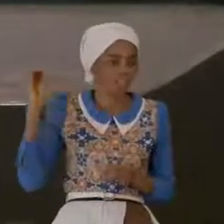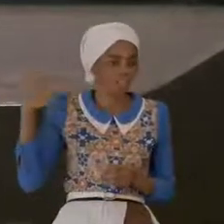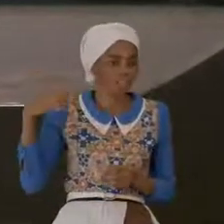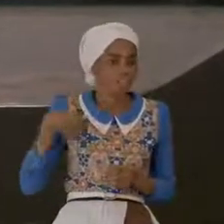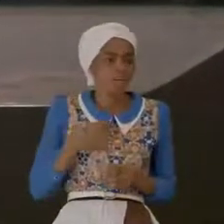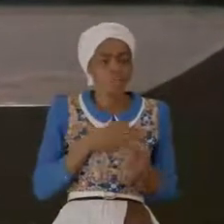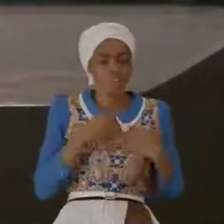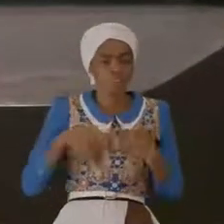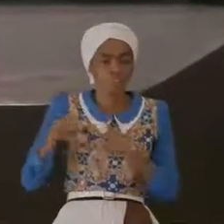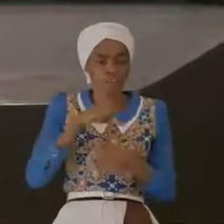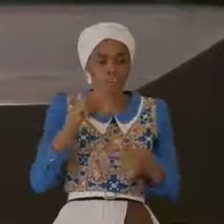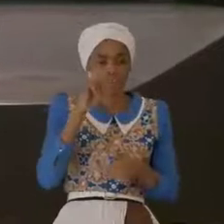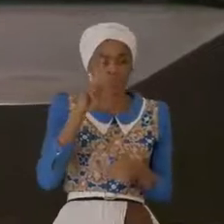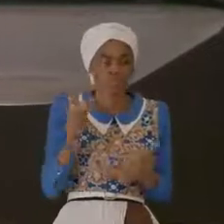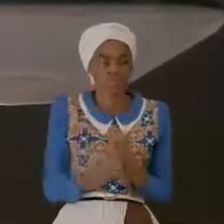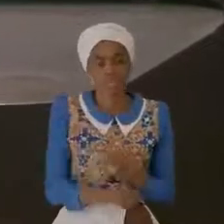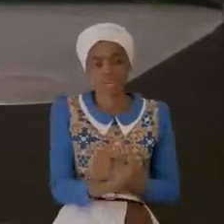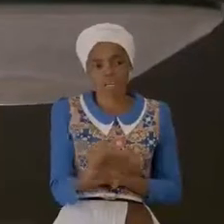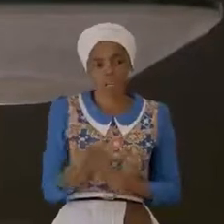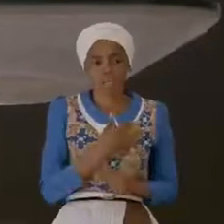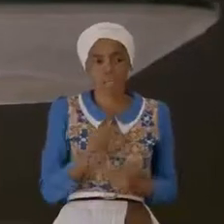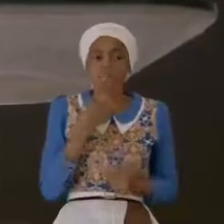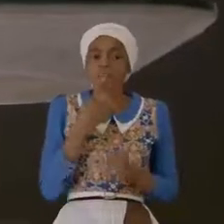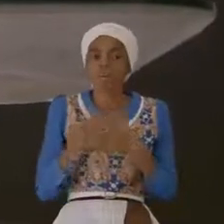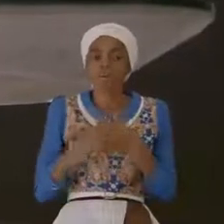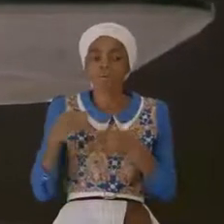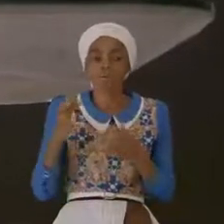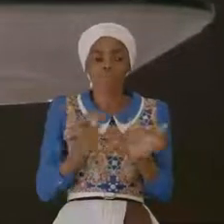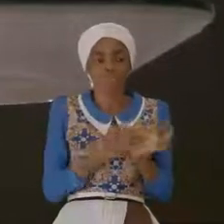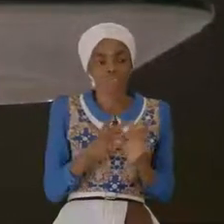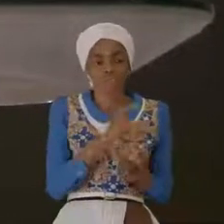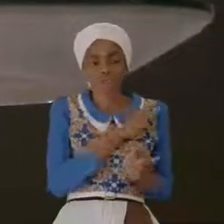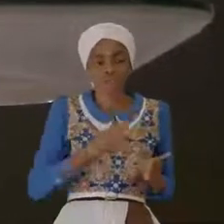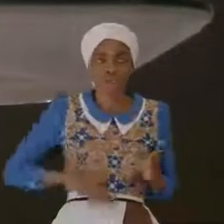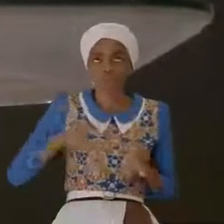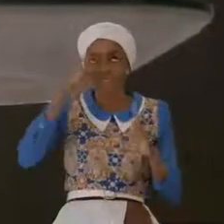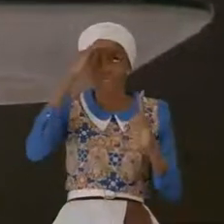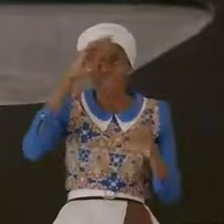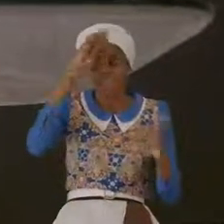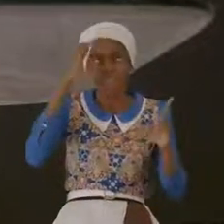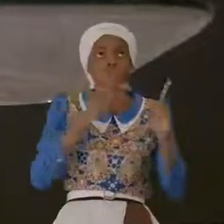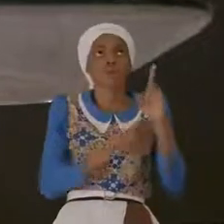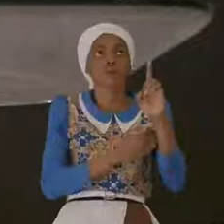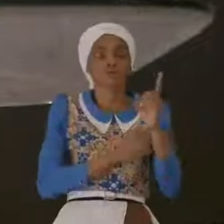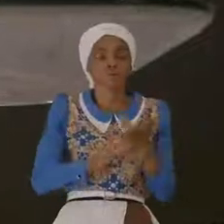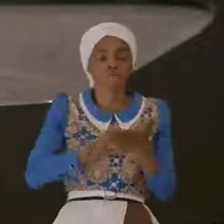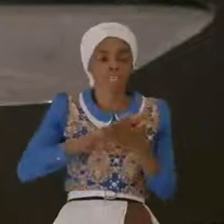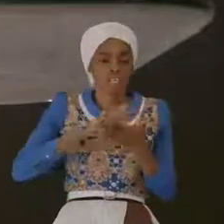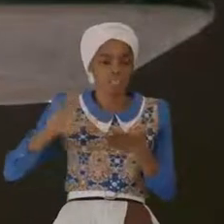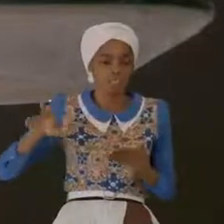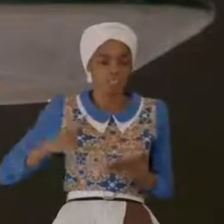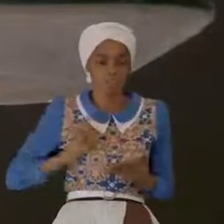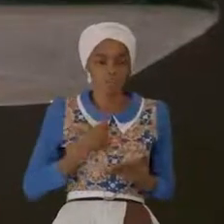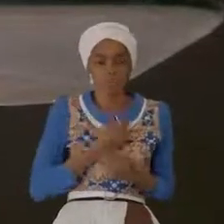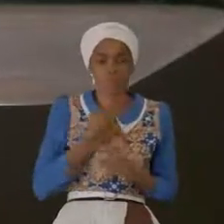lumière, nous sommes en communion, nous sommes mutuellement en communion et le sang de Jésus, son